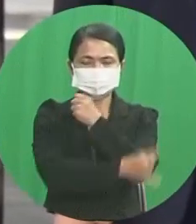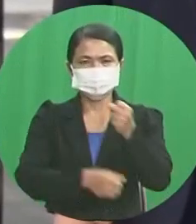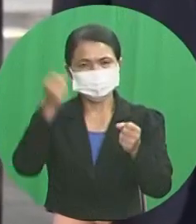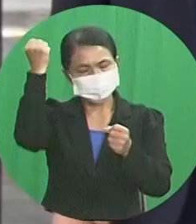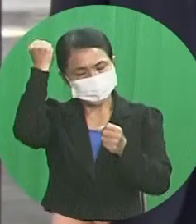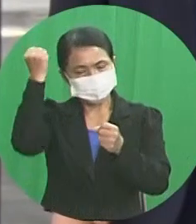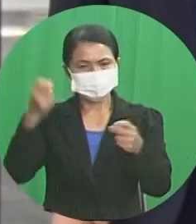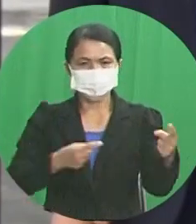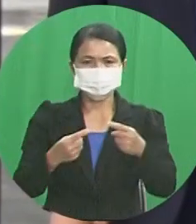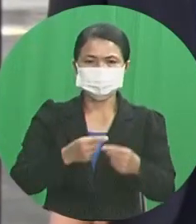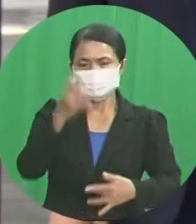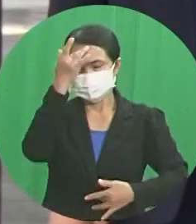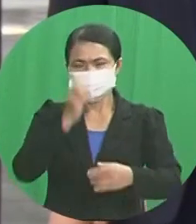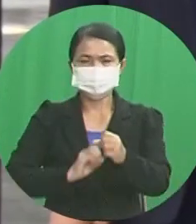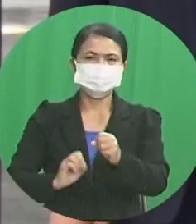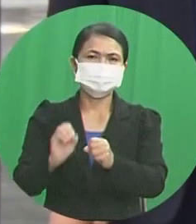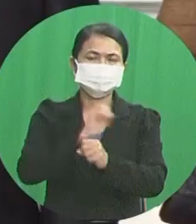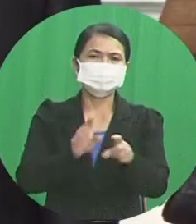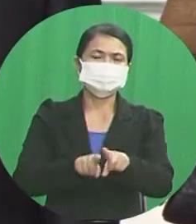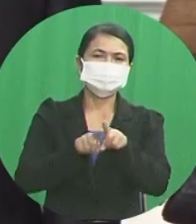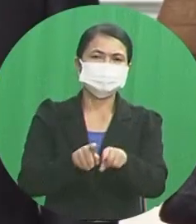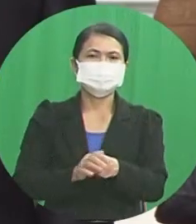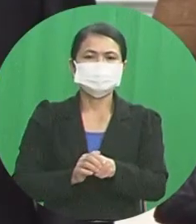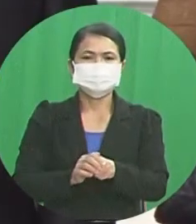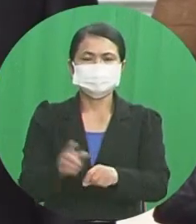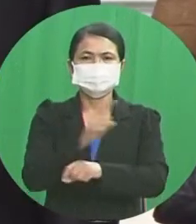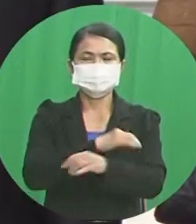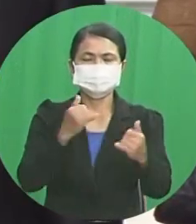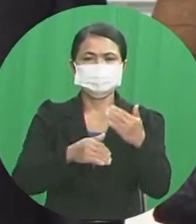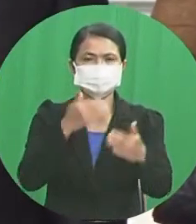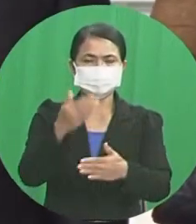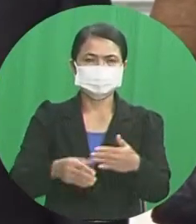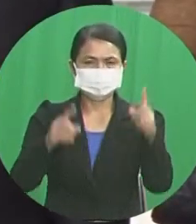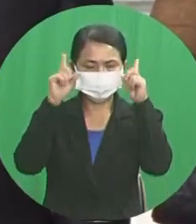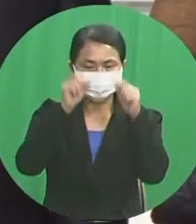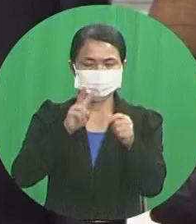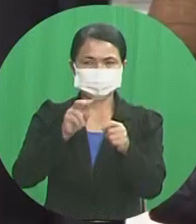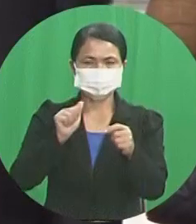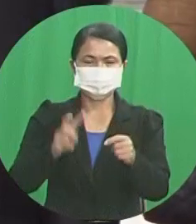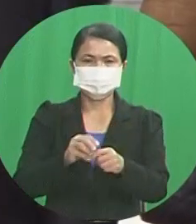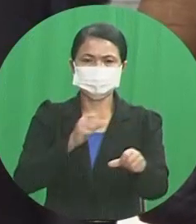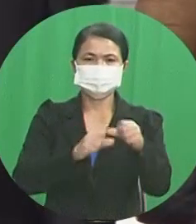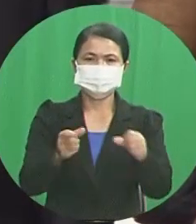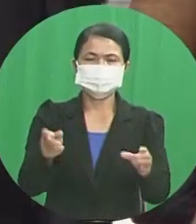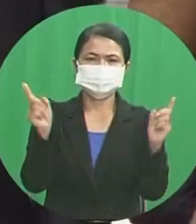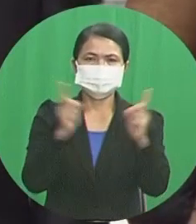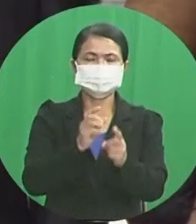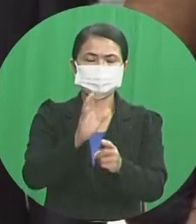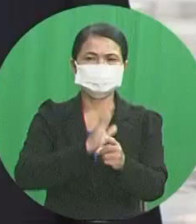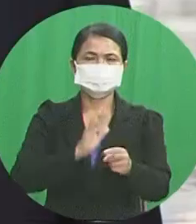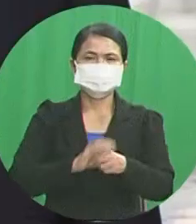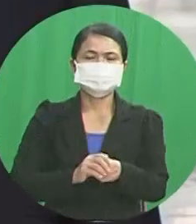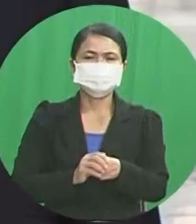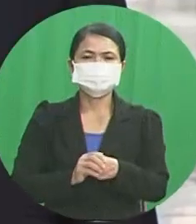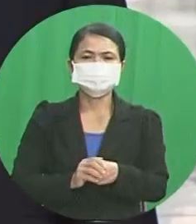ដើម្បីប្រយុទ្ធប្រឆាំងនឹងជំងឺ COVID-19 ផងដែរនៅថ្ងៃបន្ទាប់ឯកឧត្តមផនខំវិផាវ៉ាន់បានបន្តចូលជួបសម្ដែងការគួរស